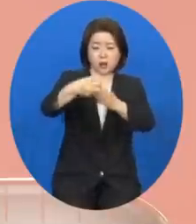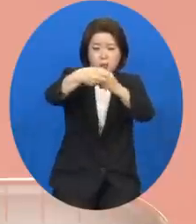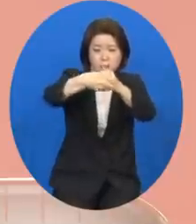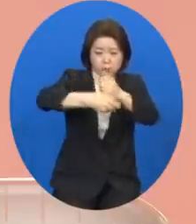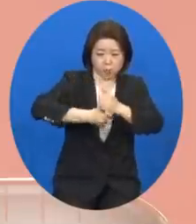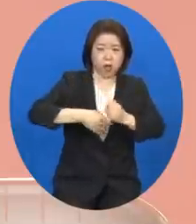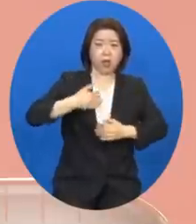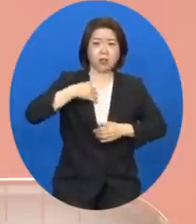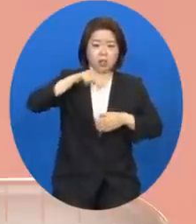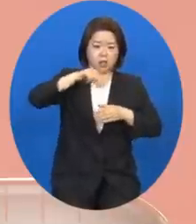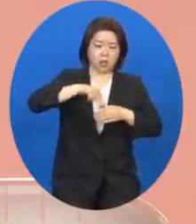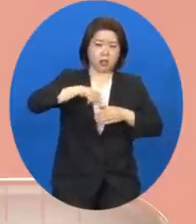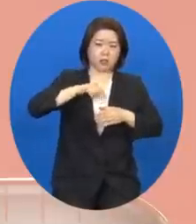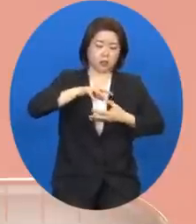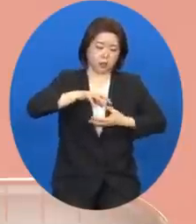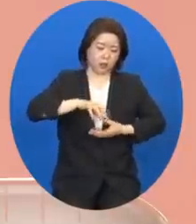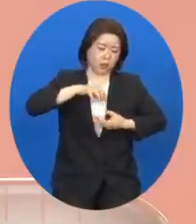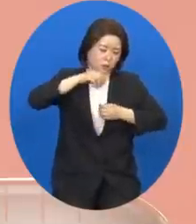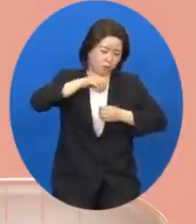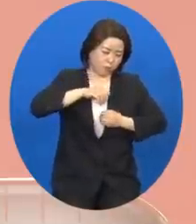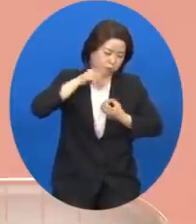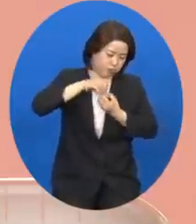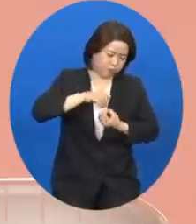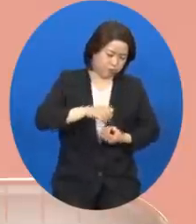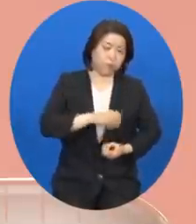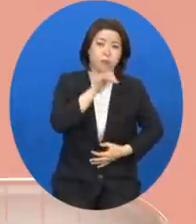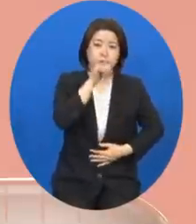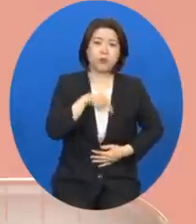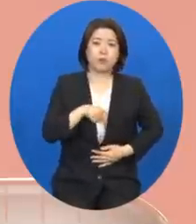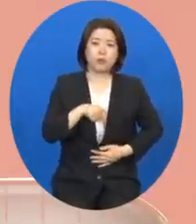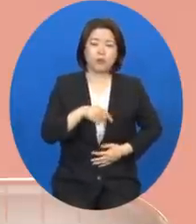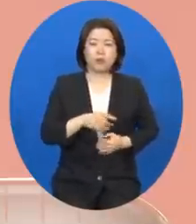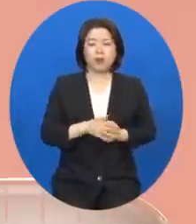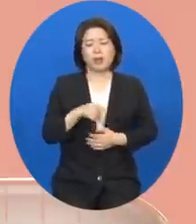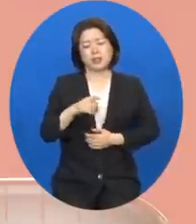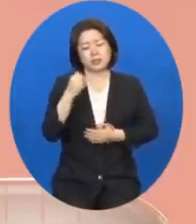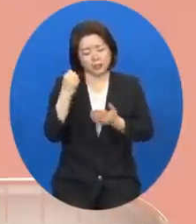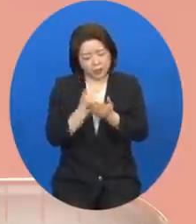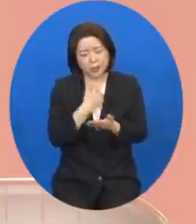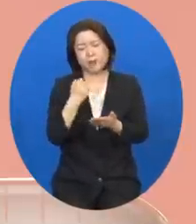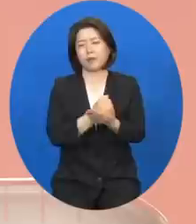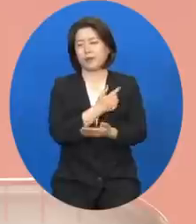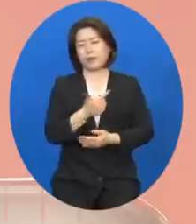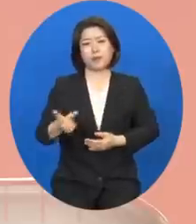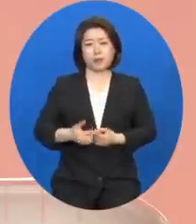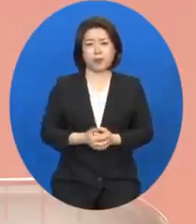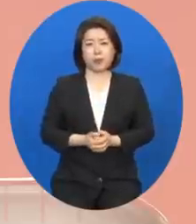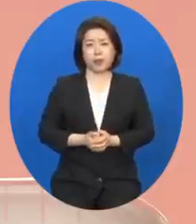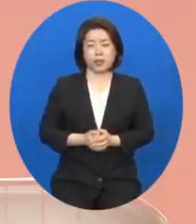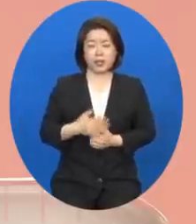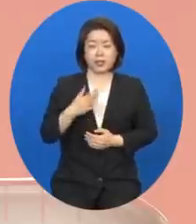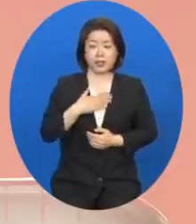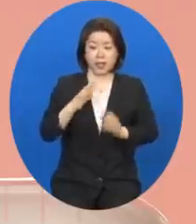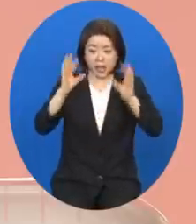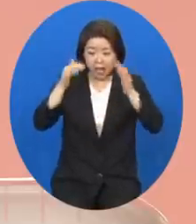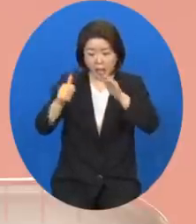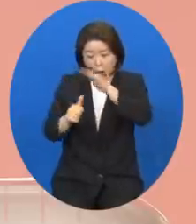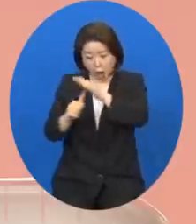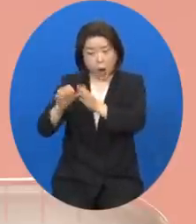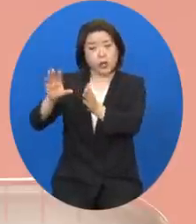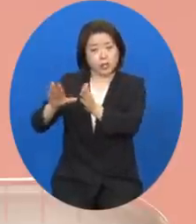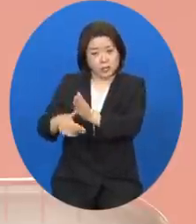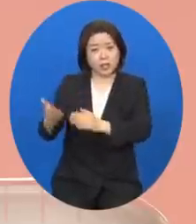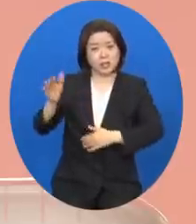미쳐요. 지금도 그게 늘 아쉬워요. 그